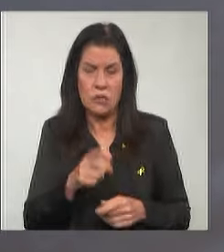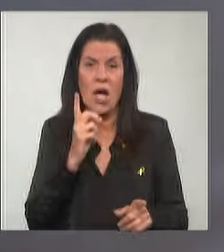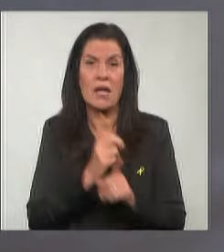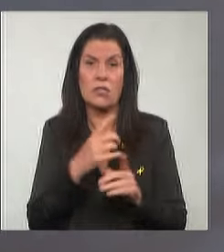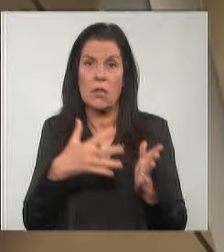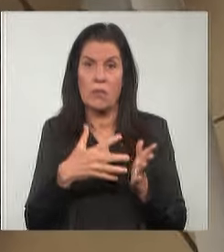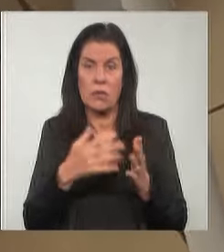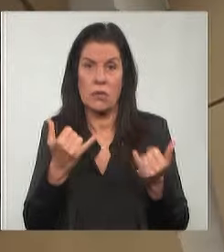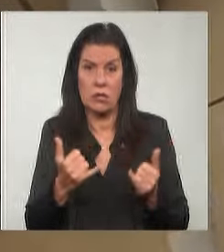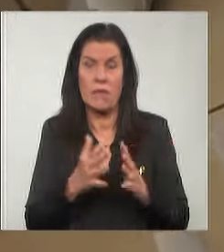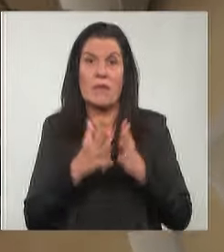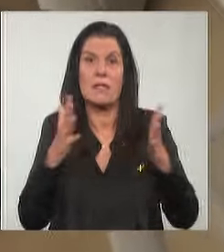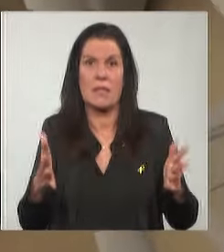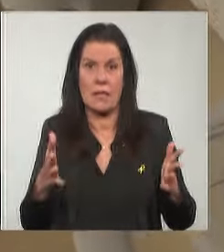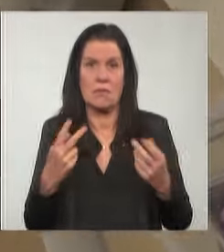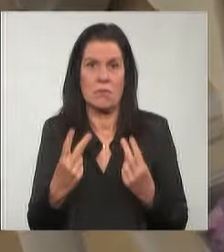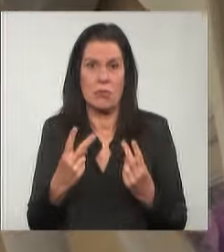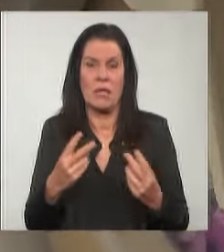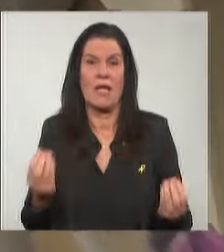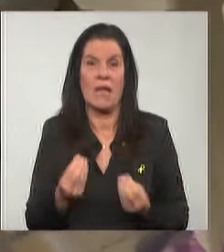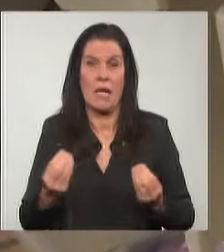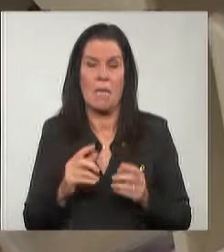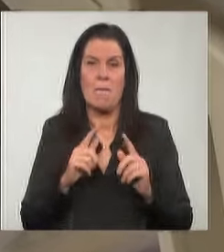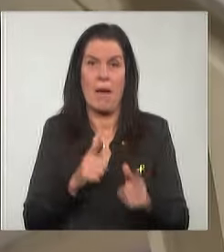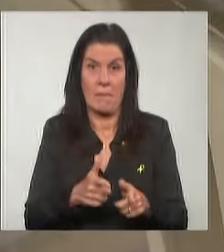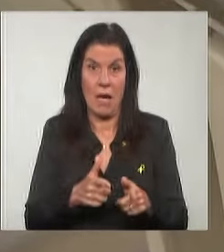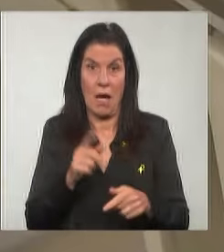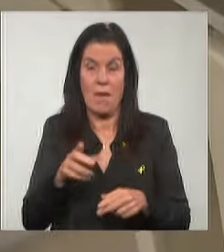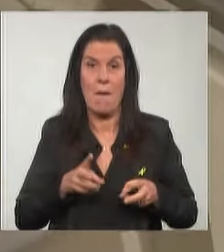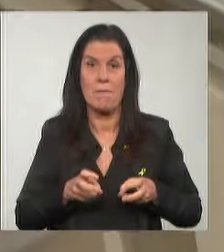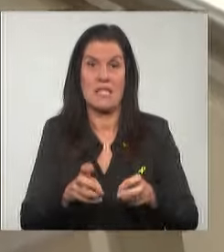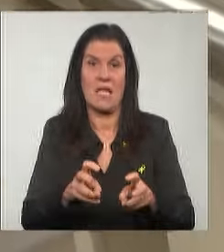משמעותית את הכלים במלחמה בסרטן צוואר הרחם ויכולה להציל חיים.